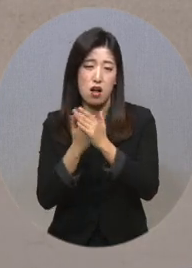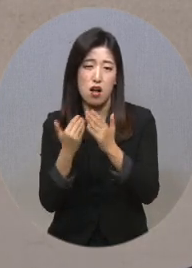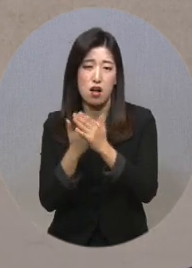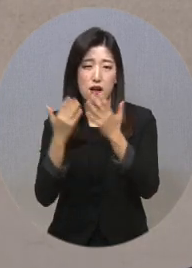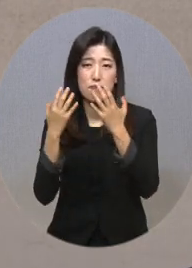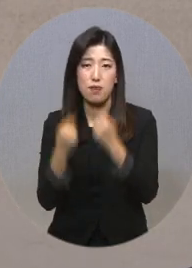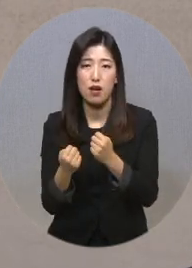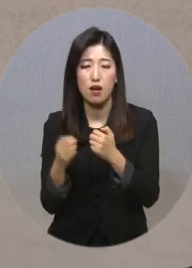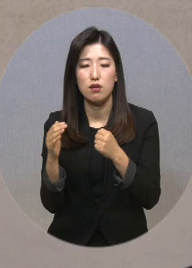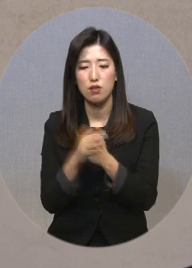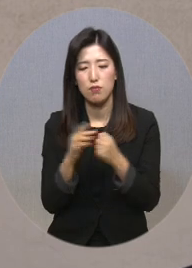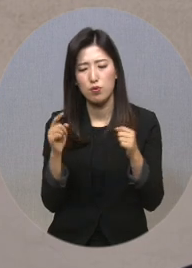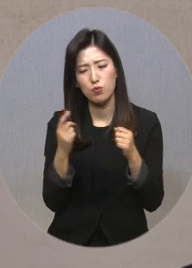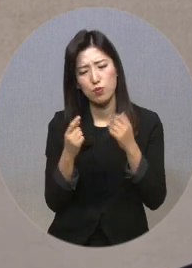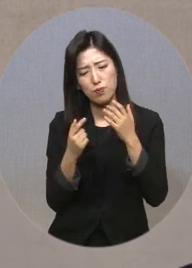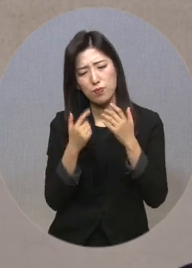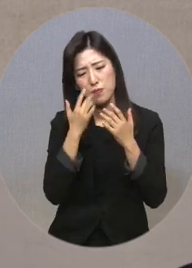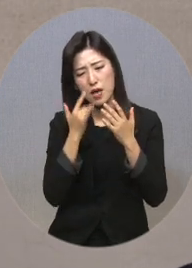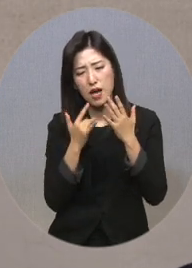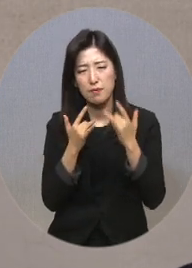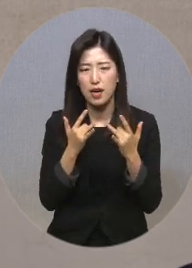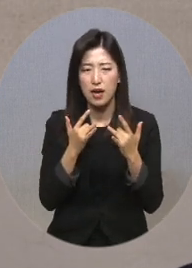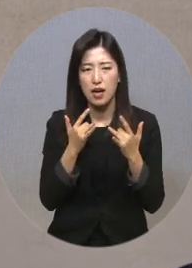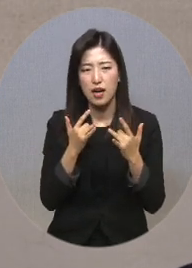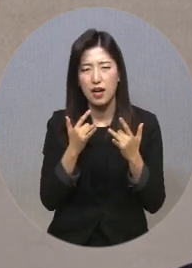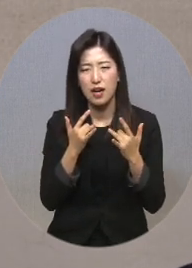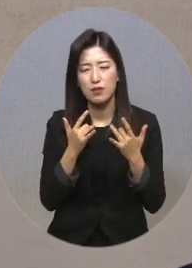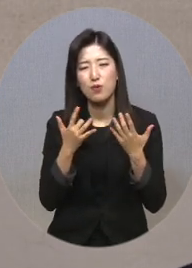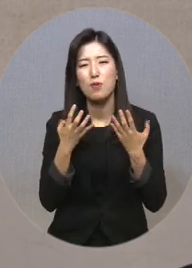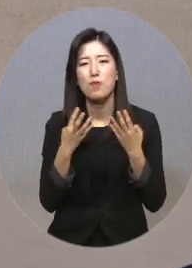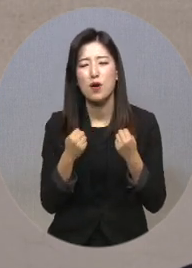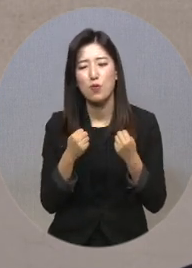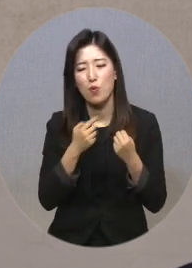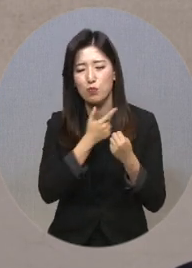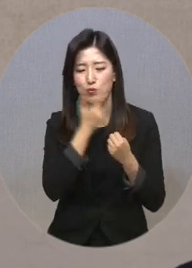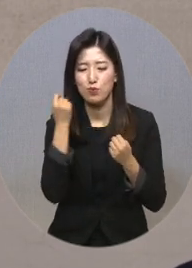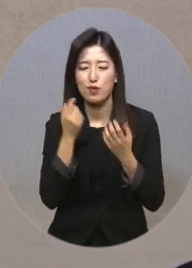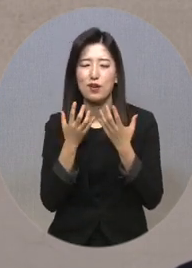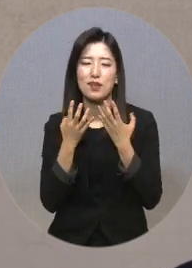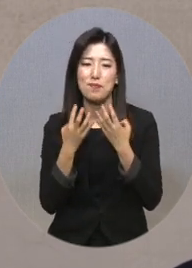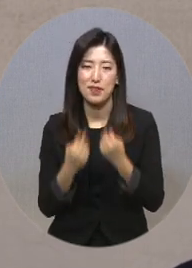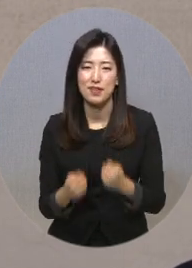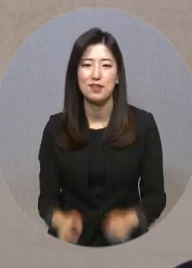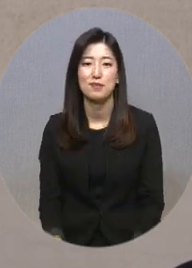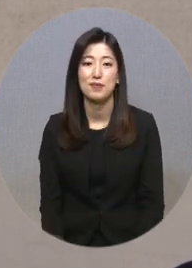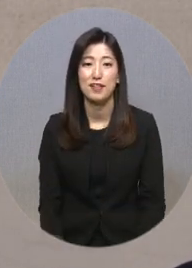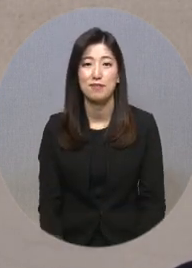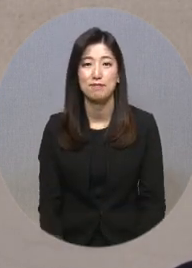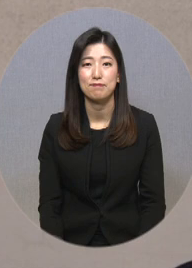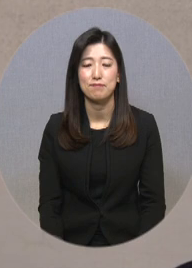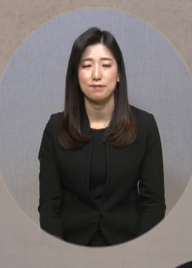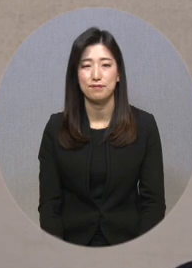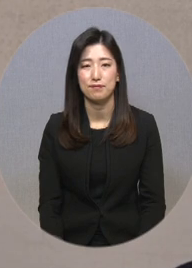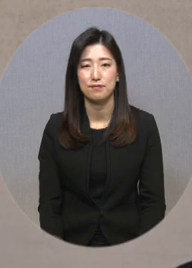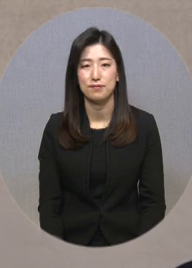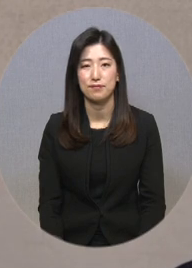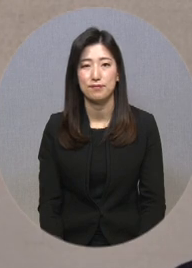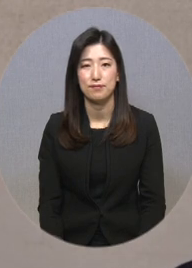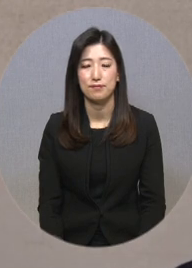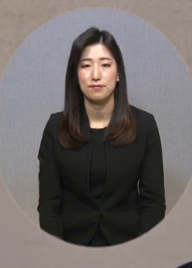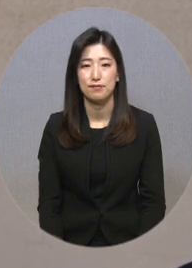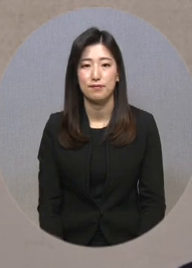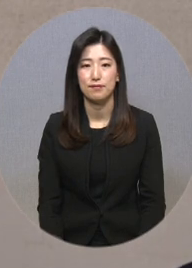개선해야 될 점도 많고 부족한 것도 많은 것이 그 아산시입니다.